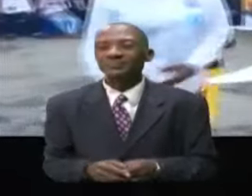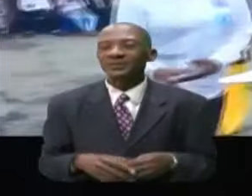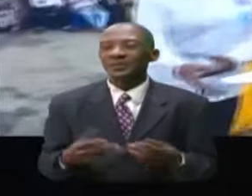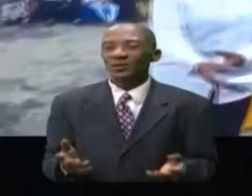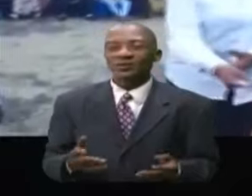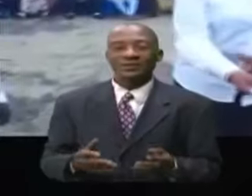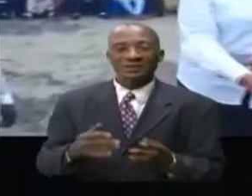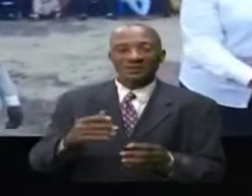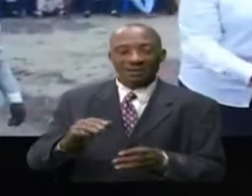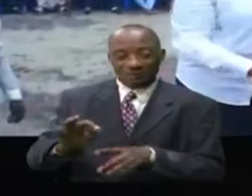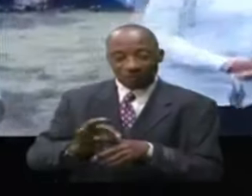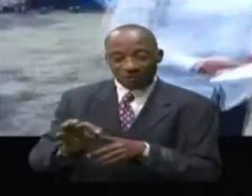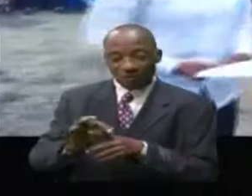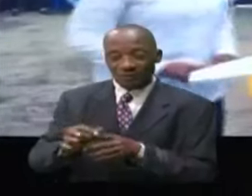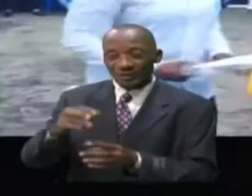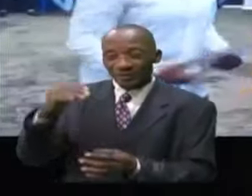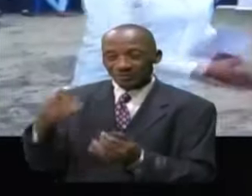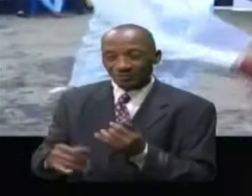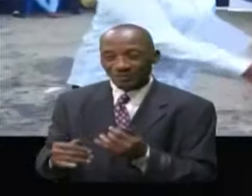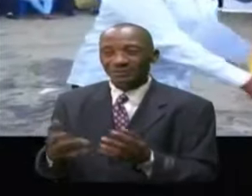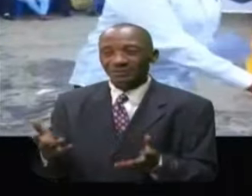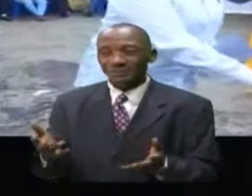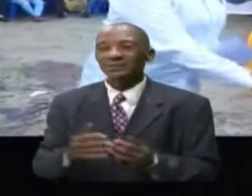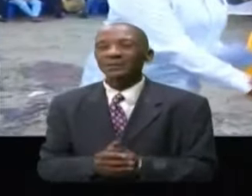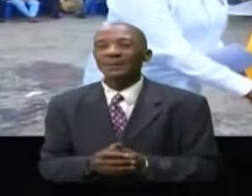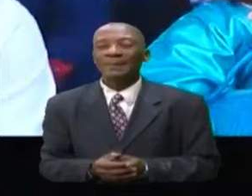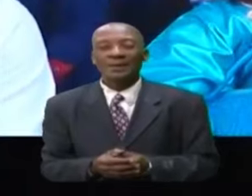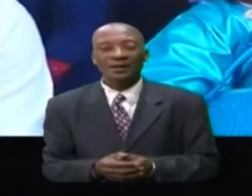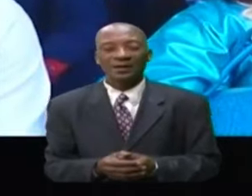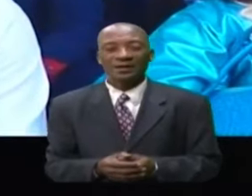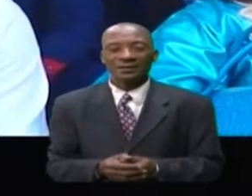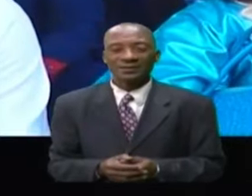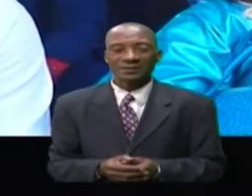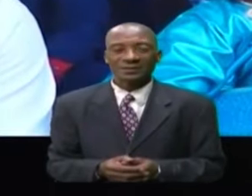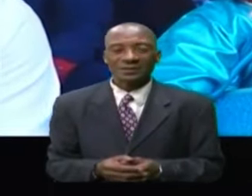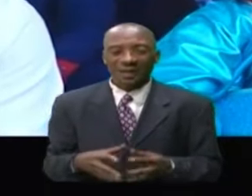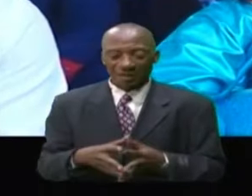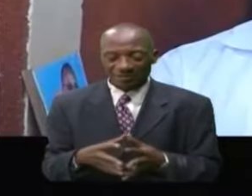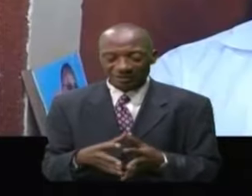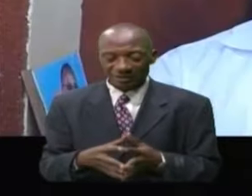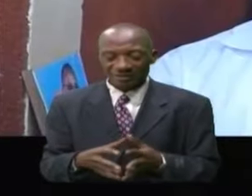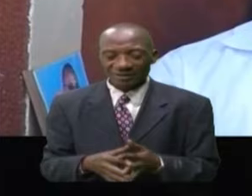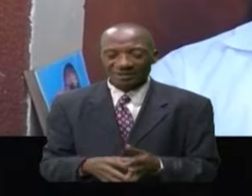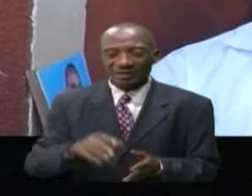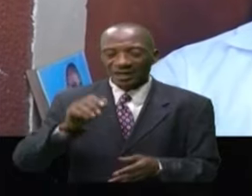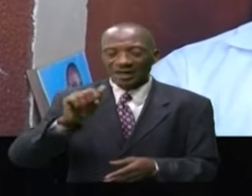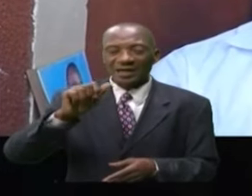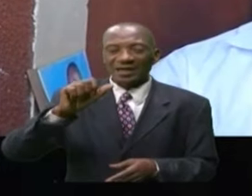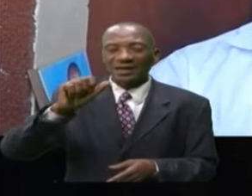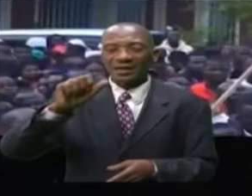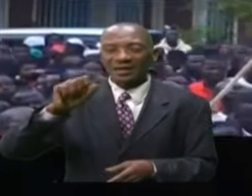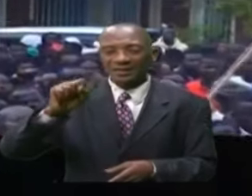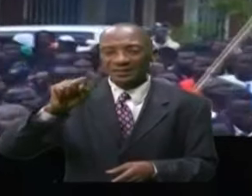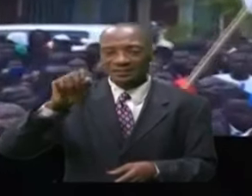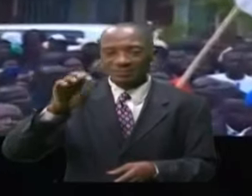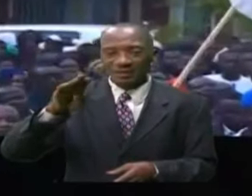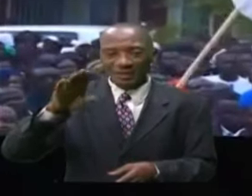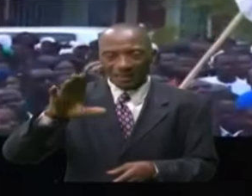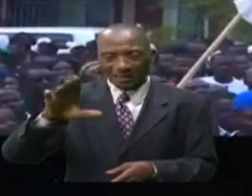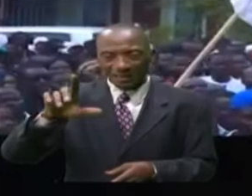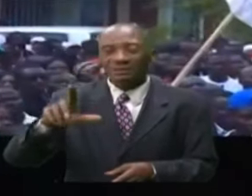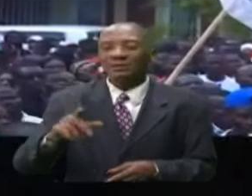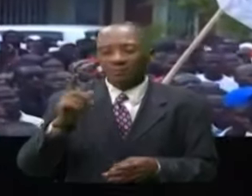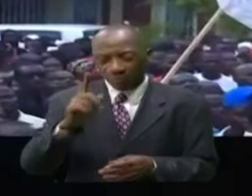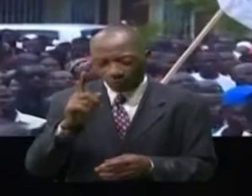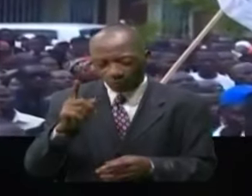et de l'honorable Rémi Seguiobé, directeur général de Stars Bell. C'était en présence de plusieurs invités de marque pour la circonstance, en l'occurrence le membre de